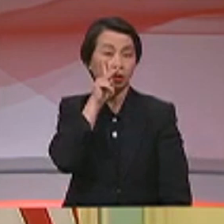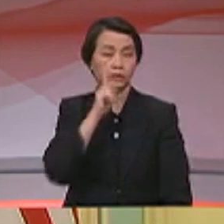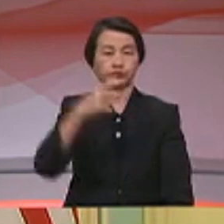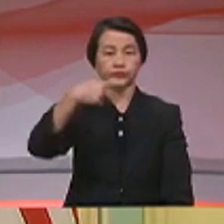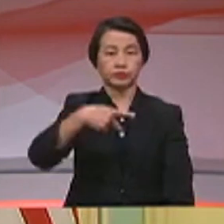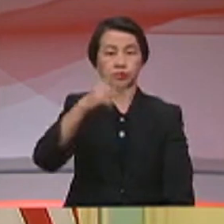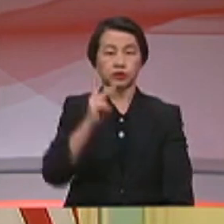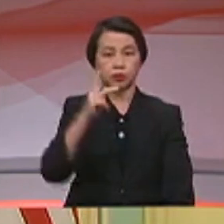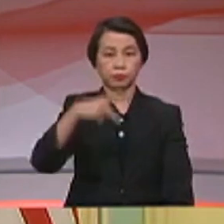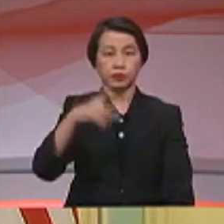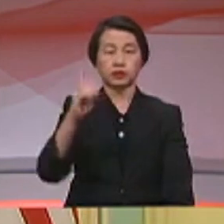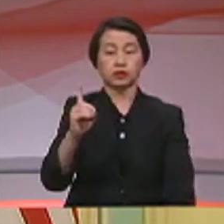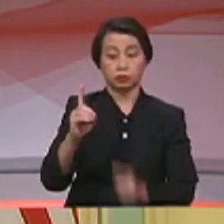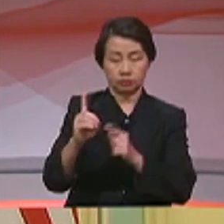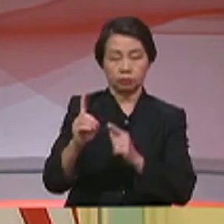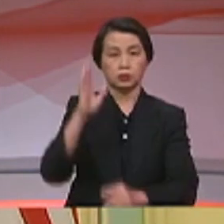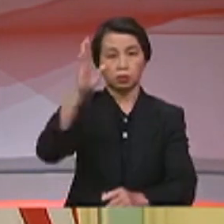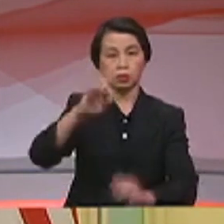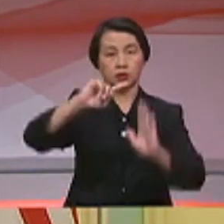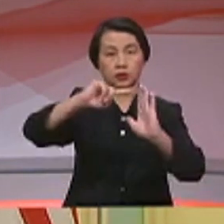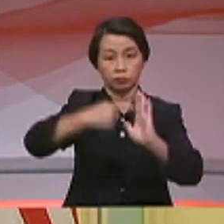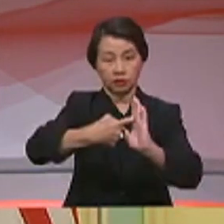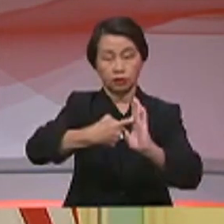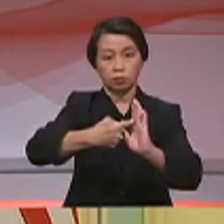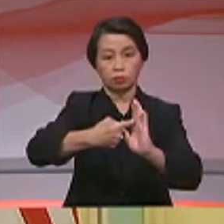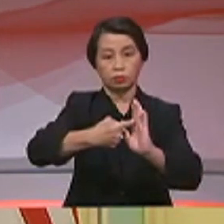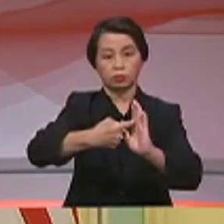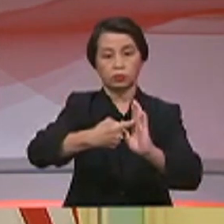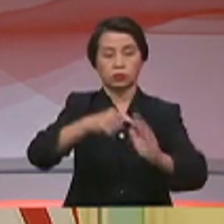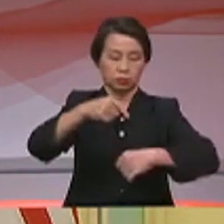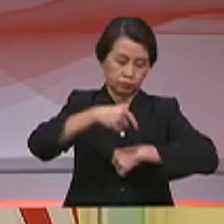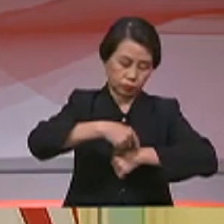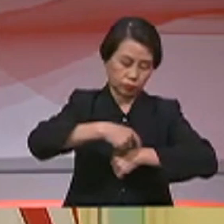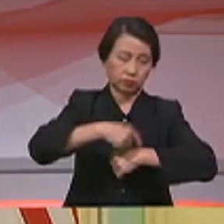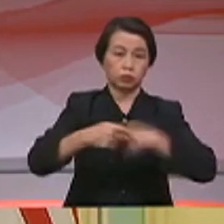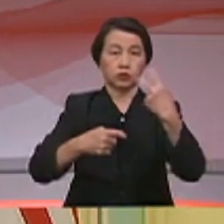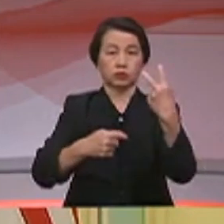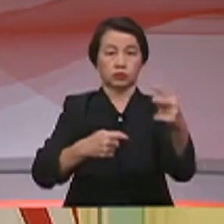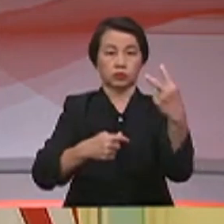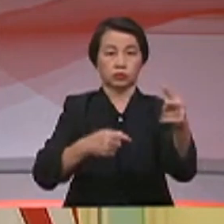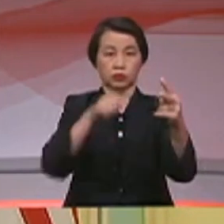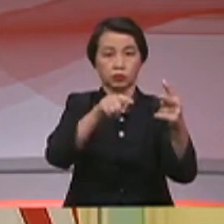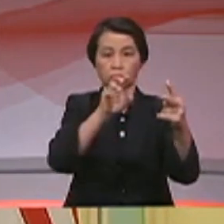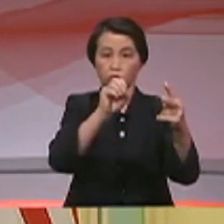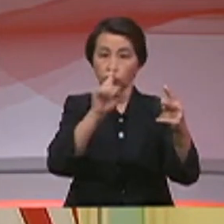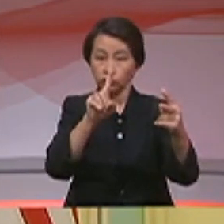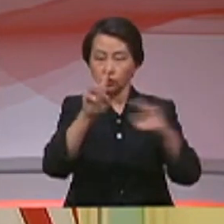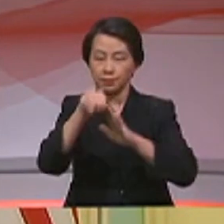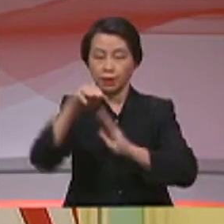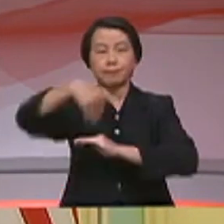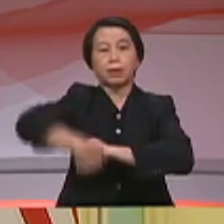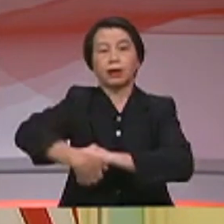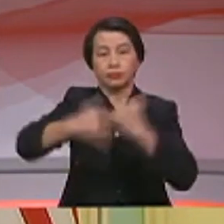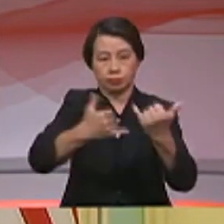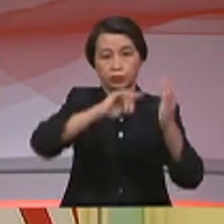PKPD ini akan berkuat kuasa pada jam 12:01 malam ini,